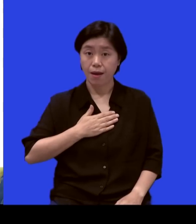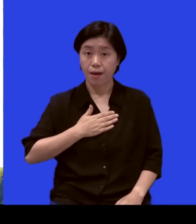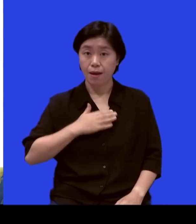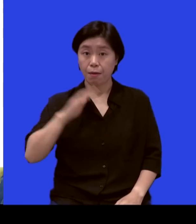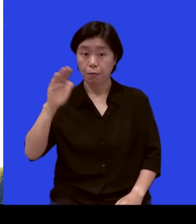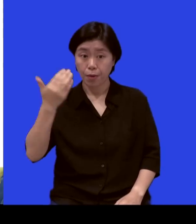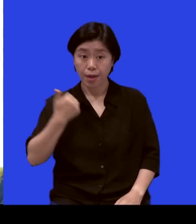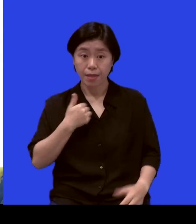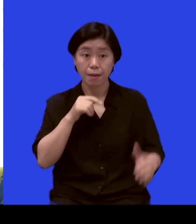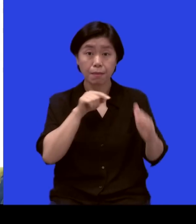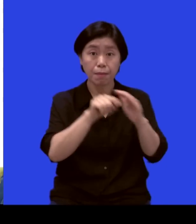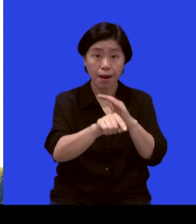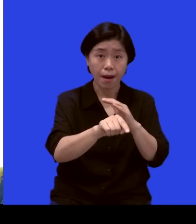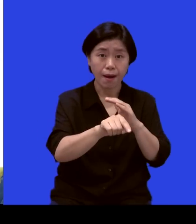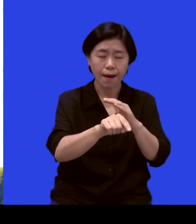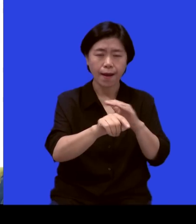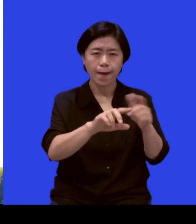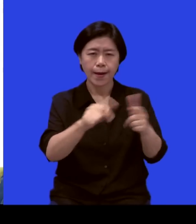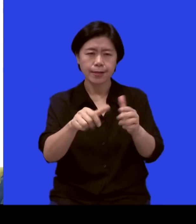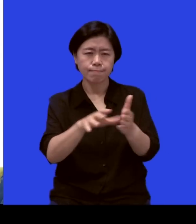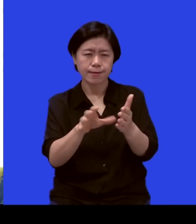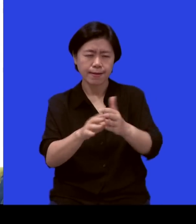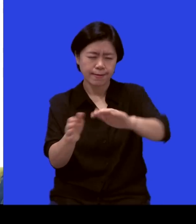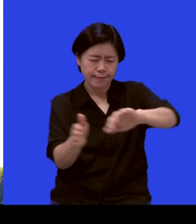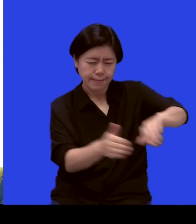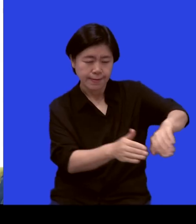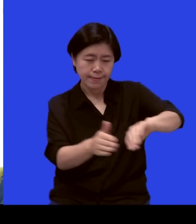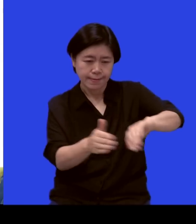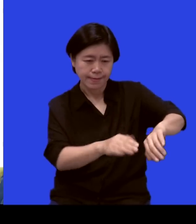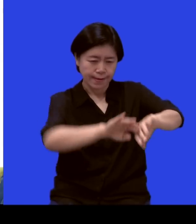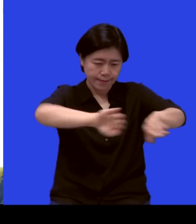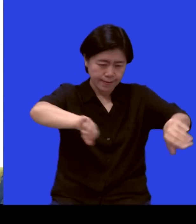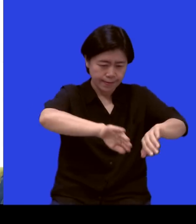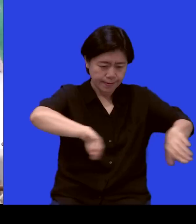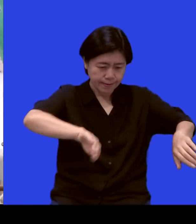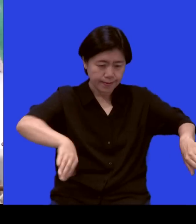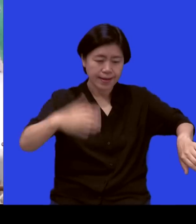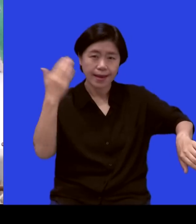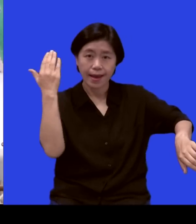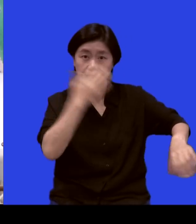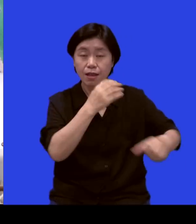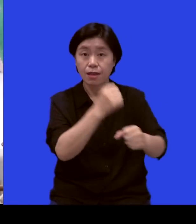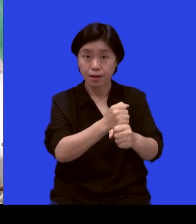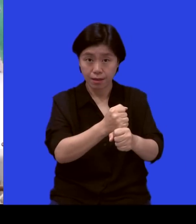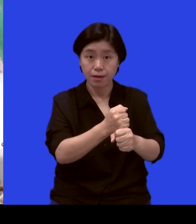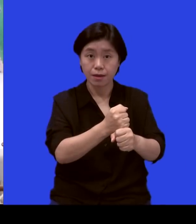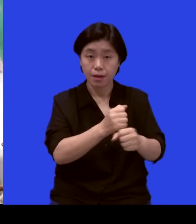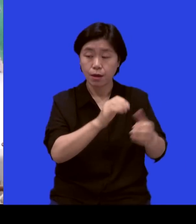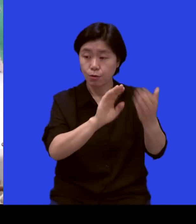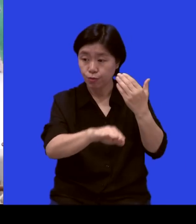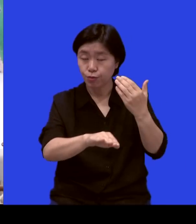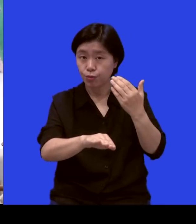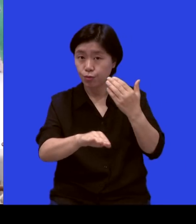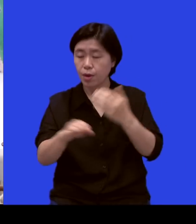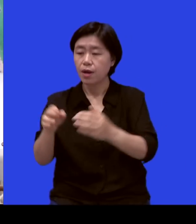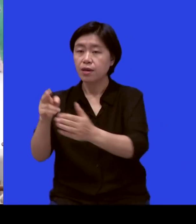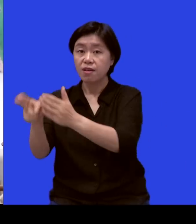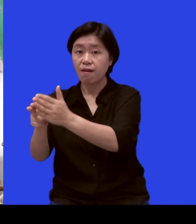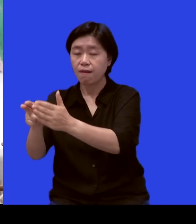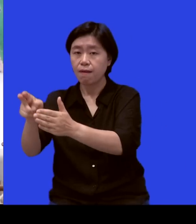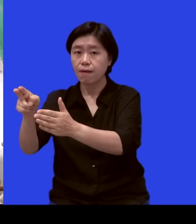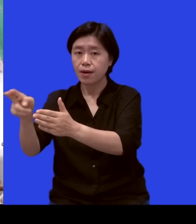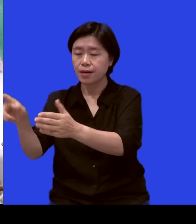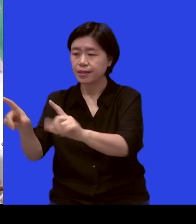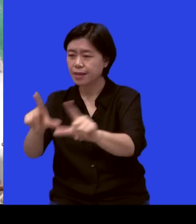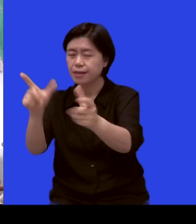그것을 치우고 네. 그분들이 이제 거기 와서 있게 한 거죠. 이게 이제 첫 번째